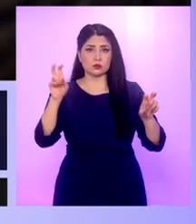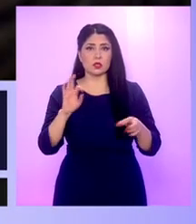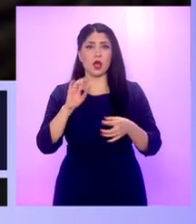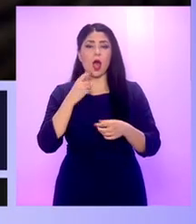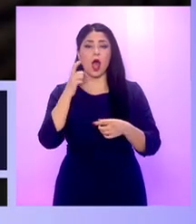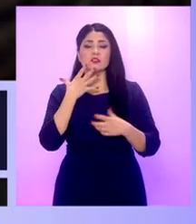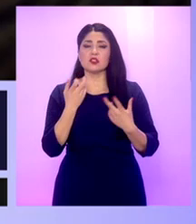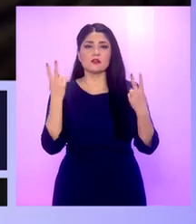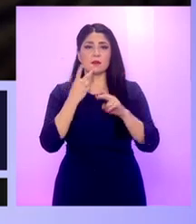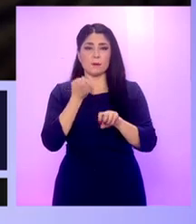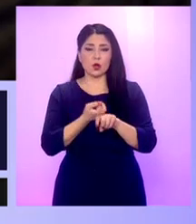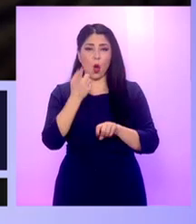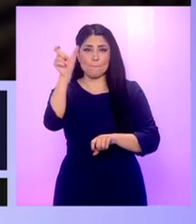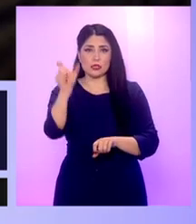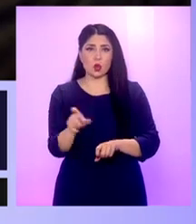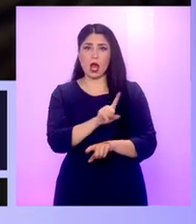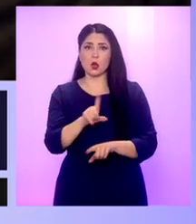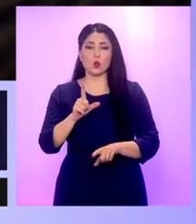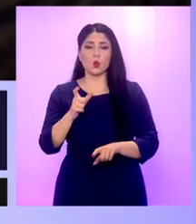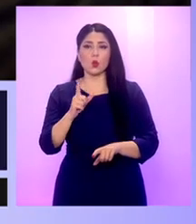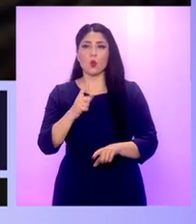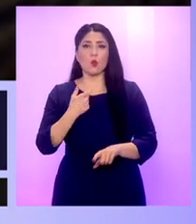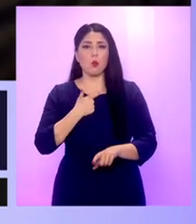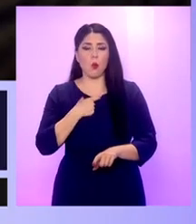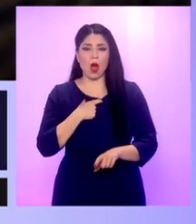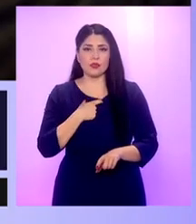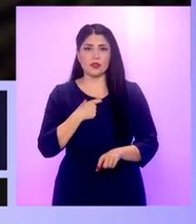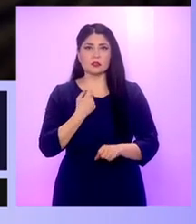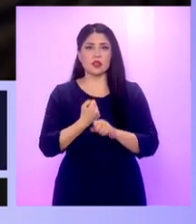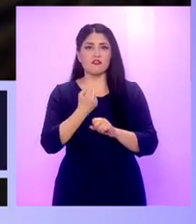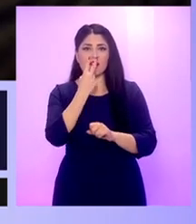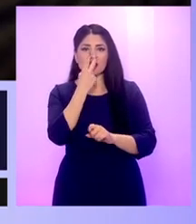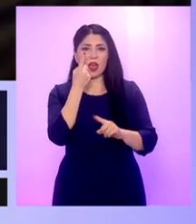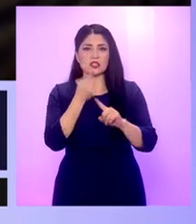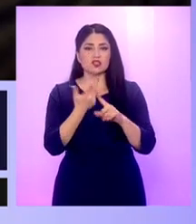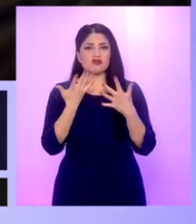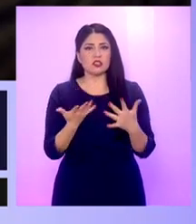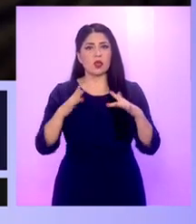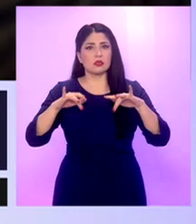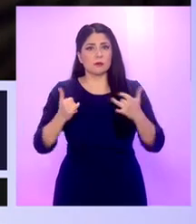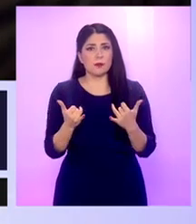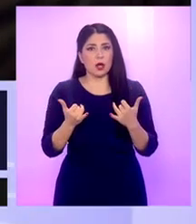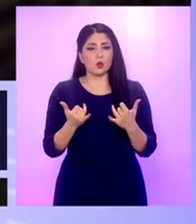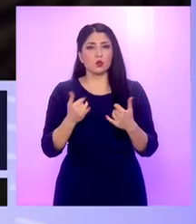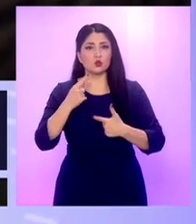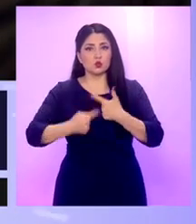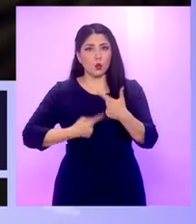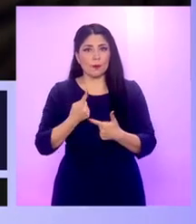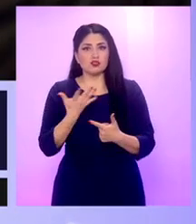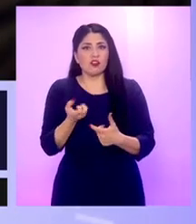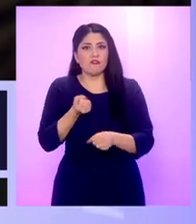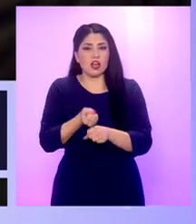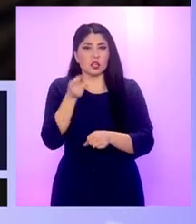persoană incapabilă să aprecieze exact consecințele acțiunilor